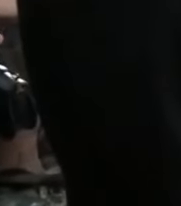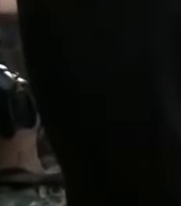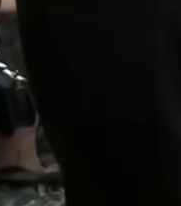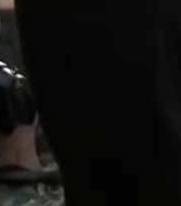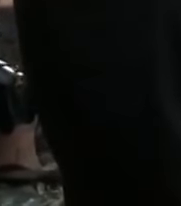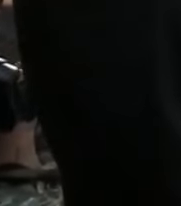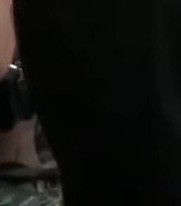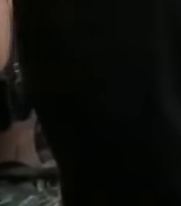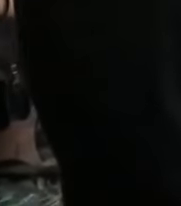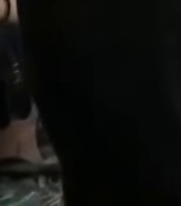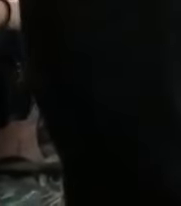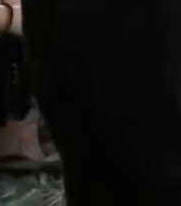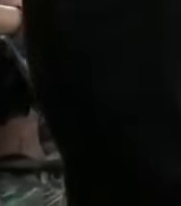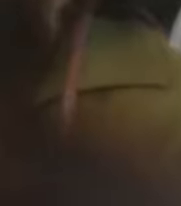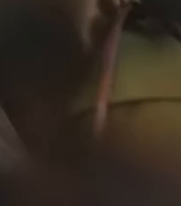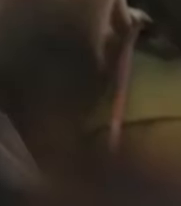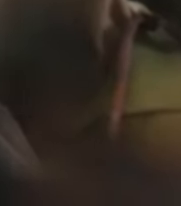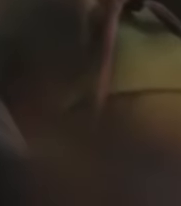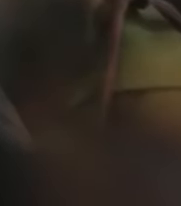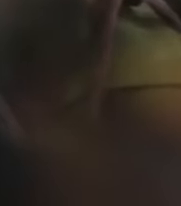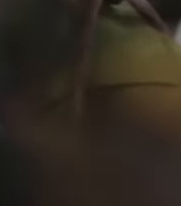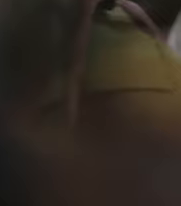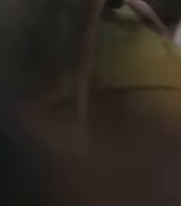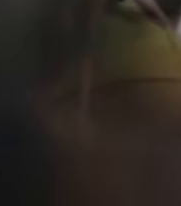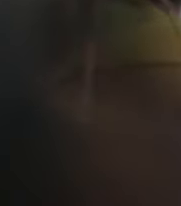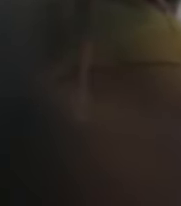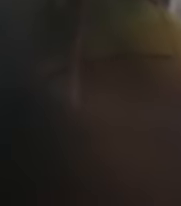คุณเครื่องปรับอากาศไดกิน